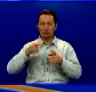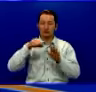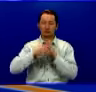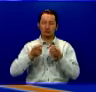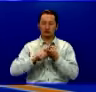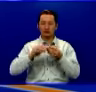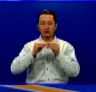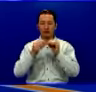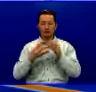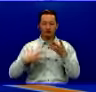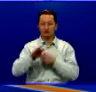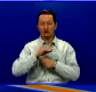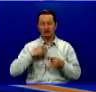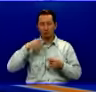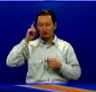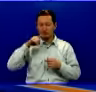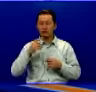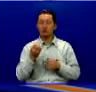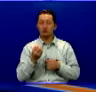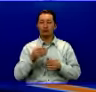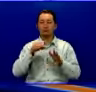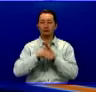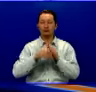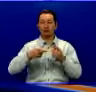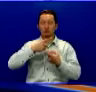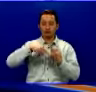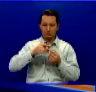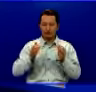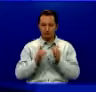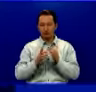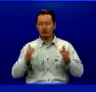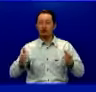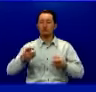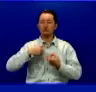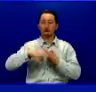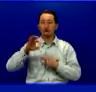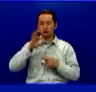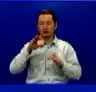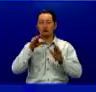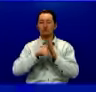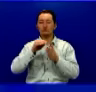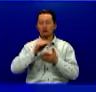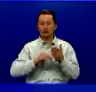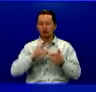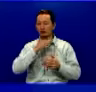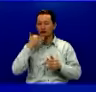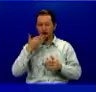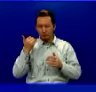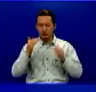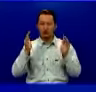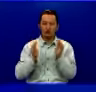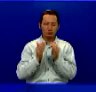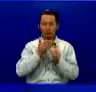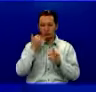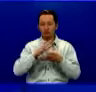негізгі мәселе болып саналады. Үшінші, шағын және орта бизнес. Олар көбеймейді, төмендеп жатыр, немесе